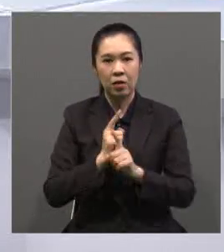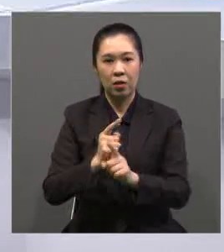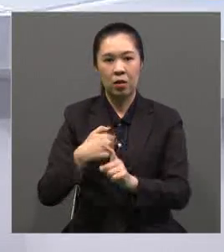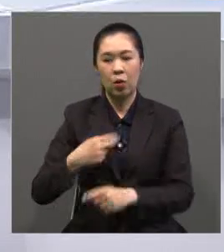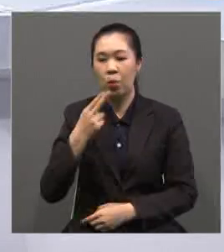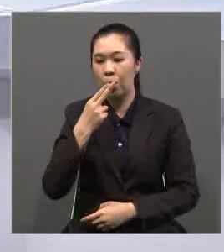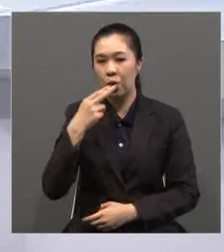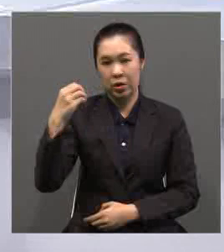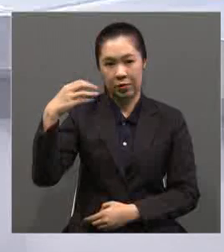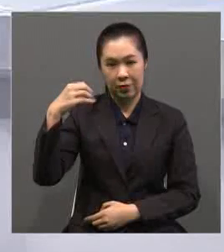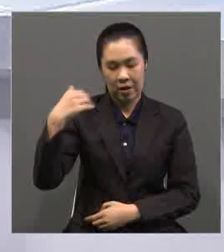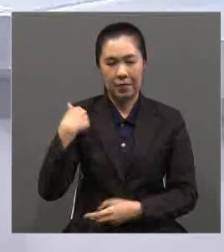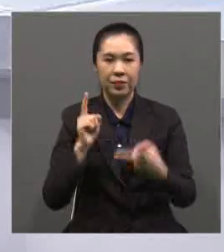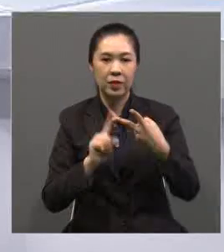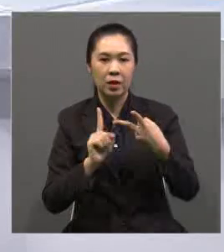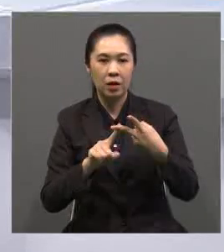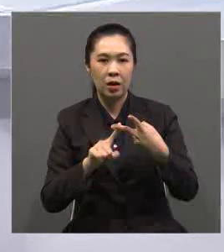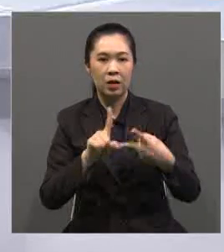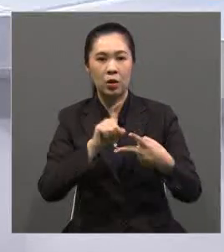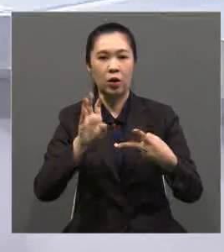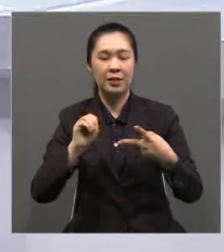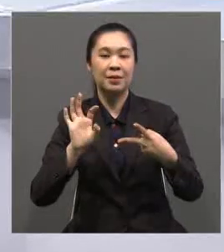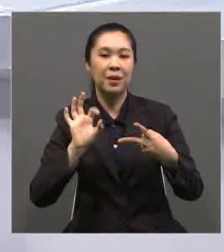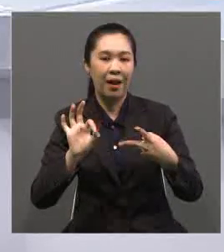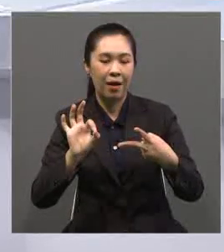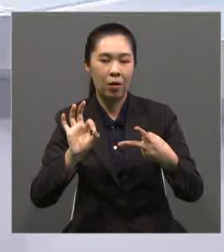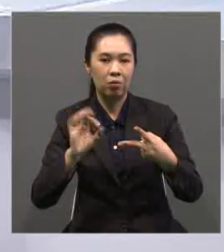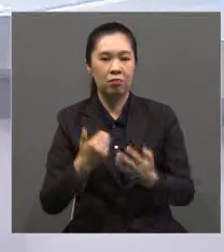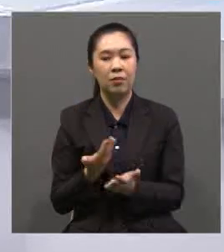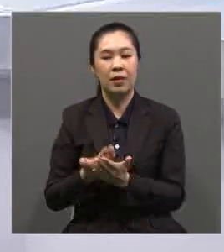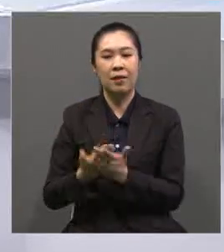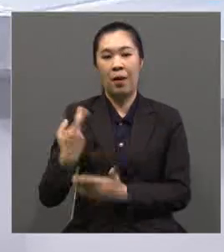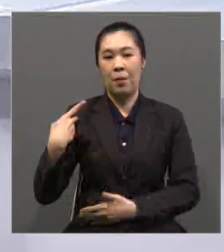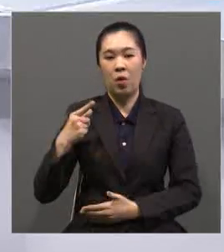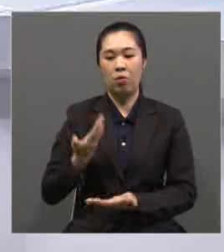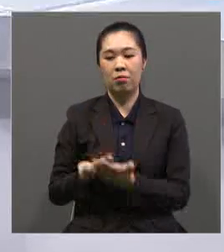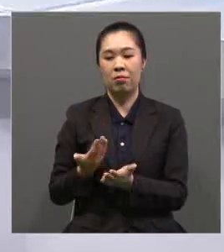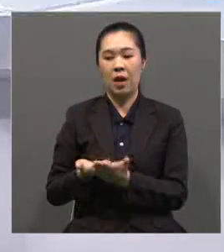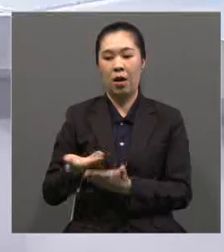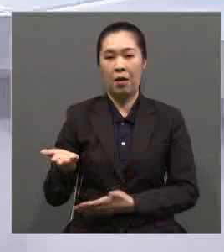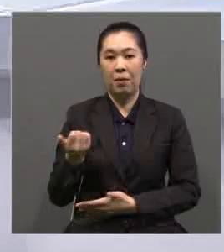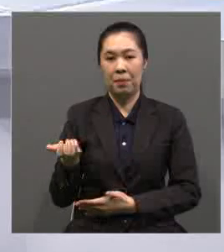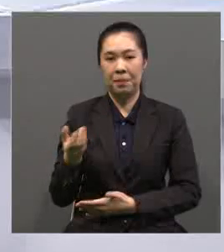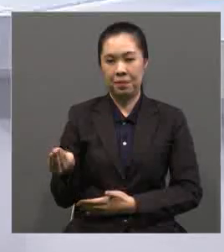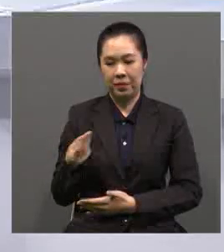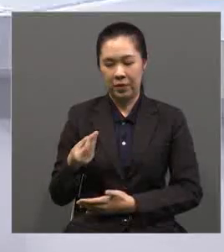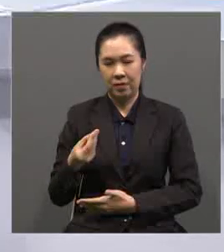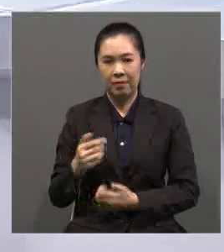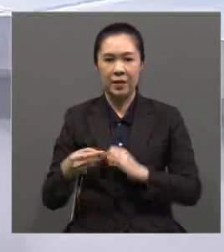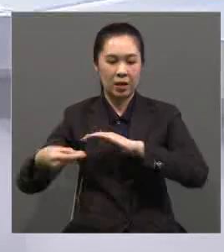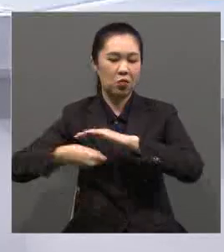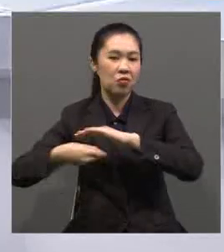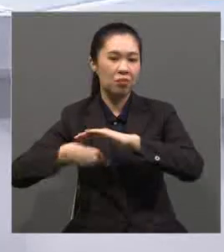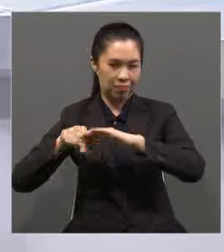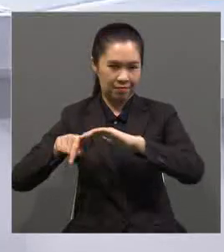หรี่ไฟฟ้านั่นเองอีกหนึ่งมาตราก็คือ149ค่ะเรียกรับผลประโยชน์หรือว่าเรียกรับเรื่องของสินบนนั่น